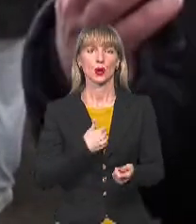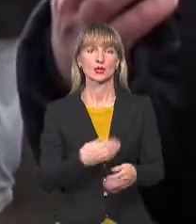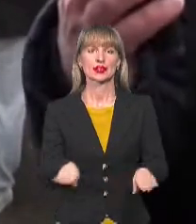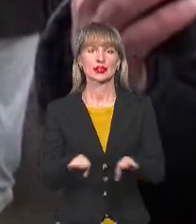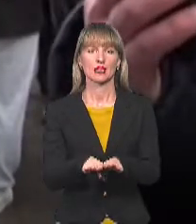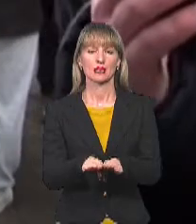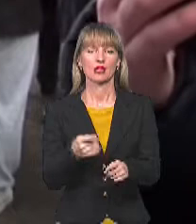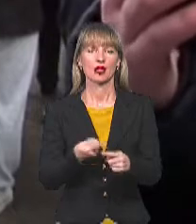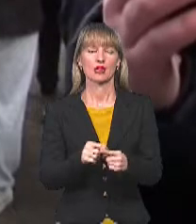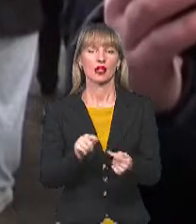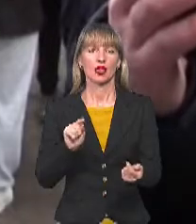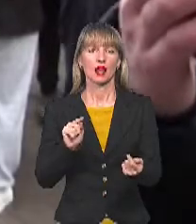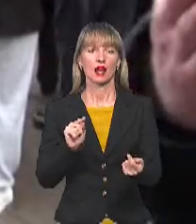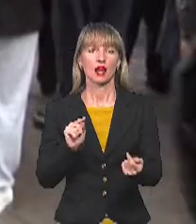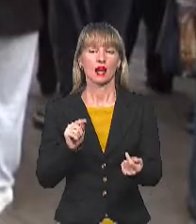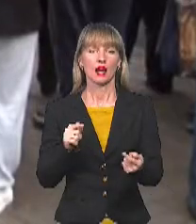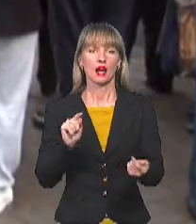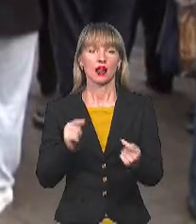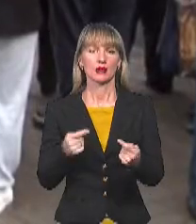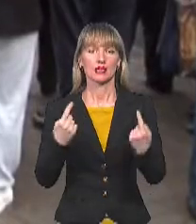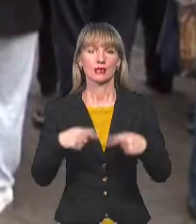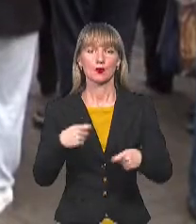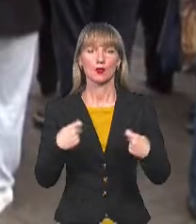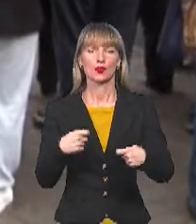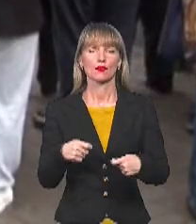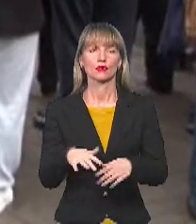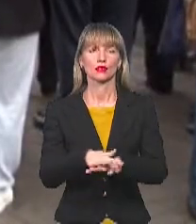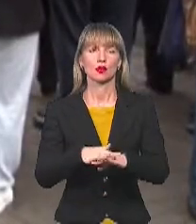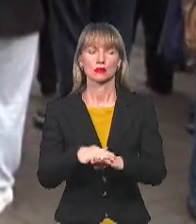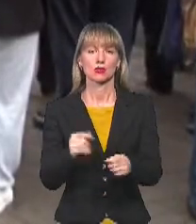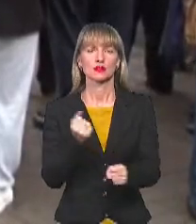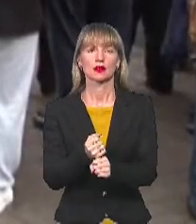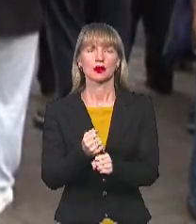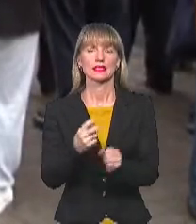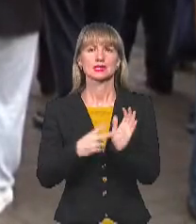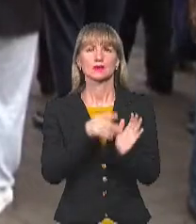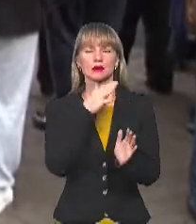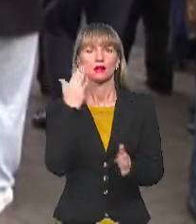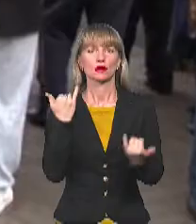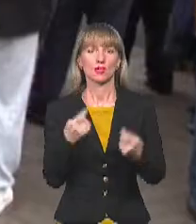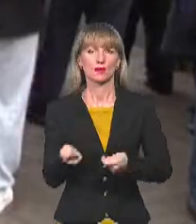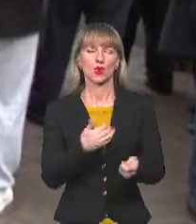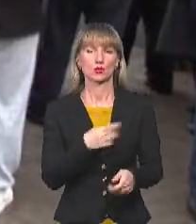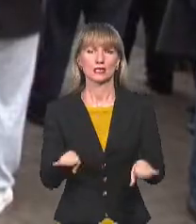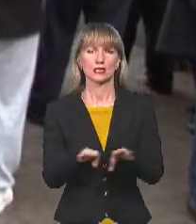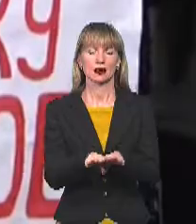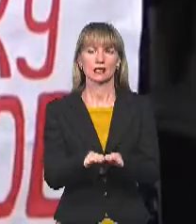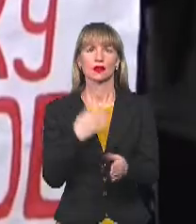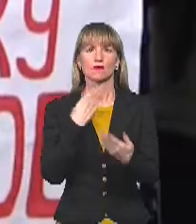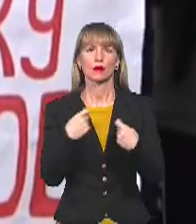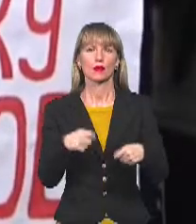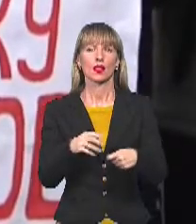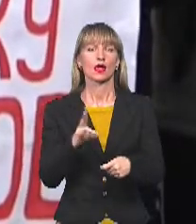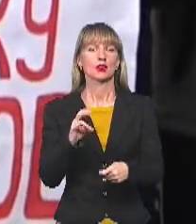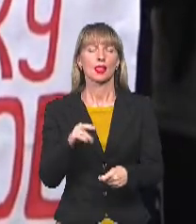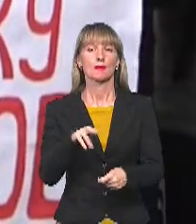цей антикризовий продовольчий ярмарок. Він створювався 7 років тому, а зараз влада хоче його закрити. Привожу свою продукцію мед. Пасіка –